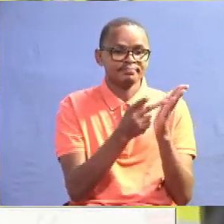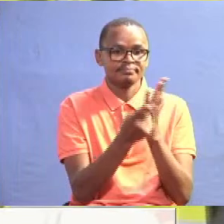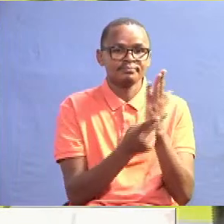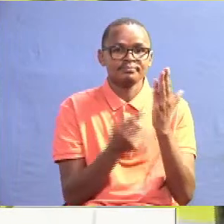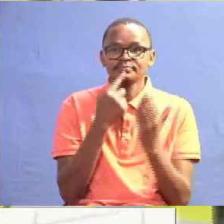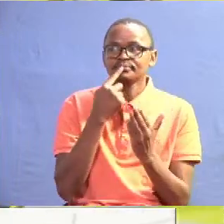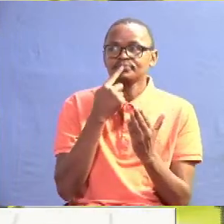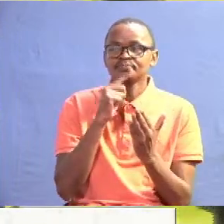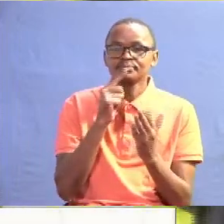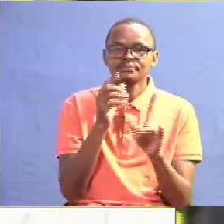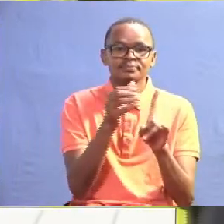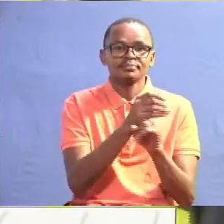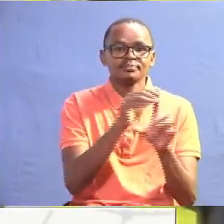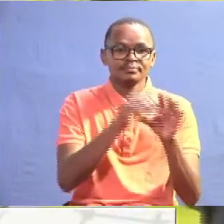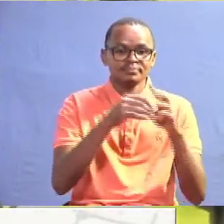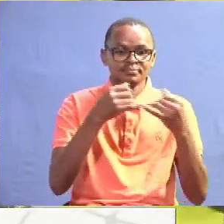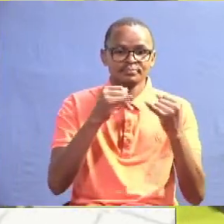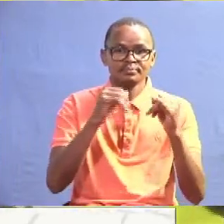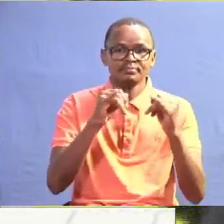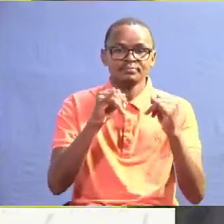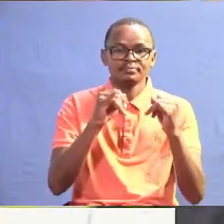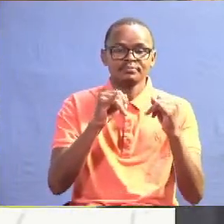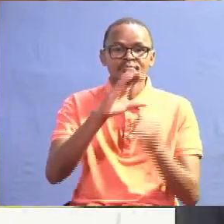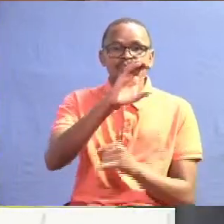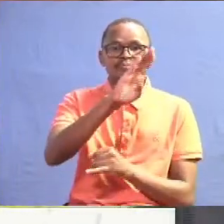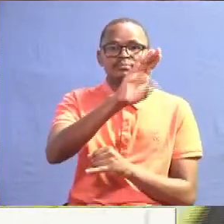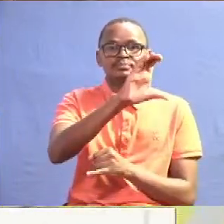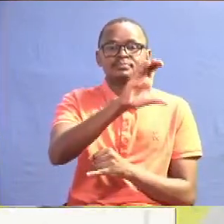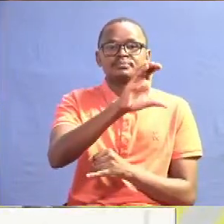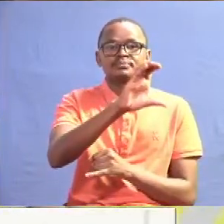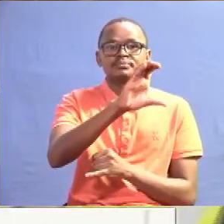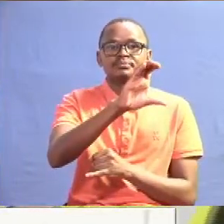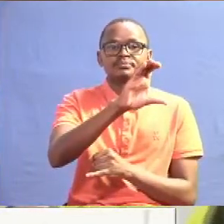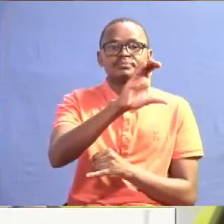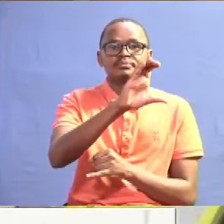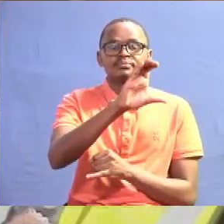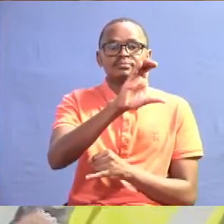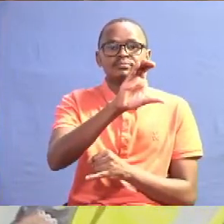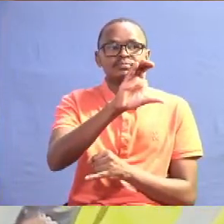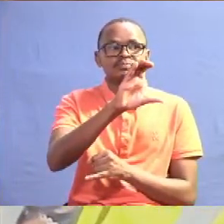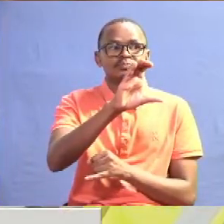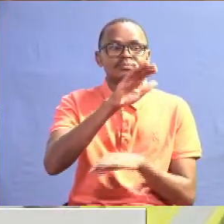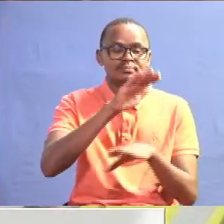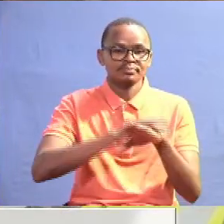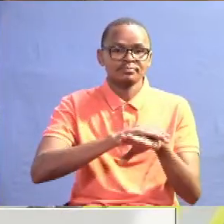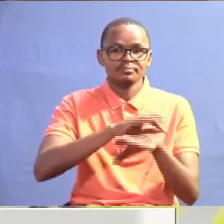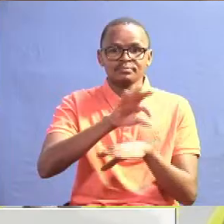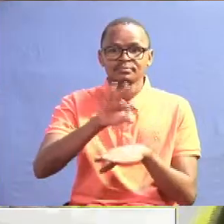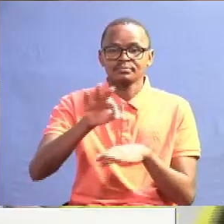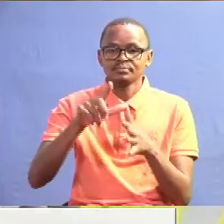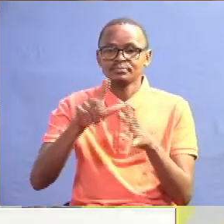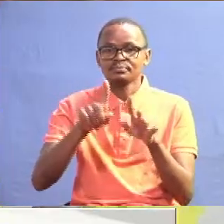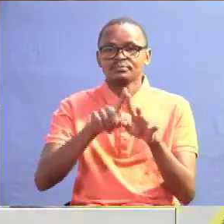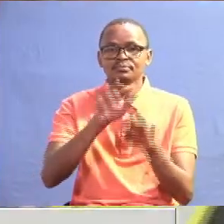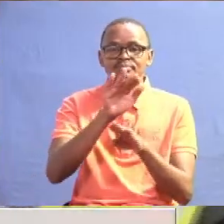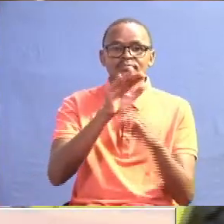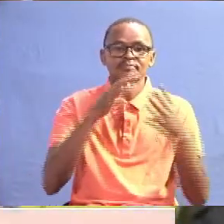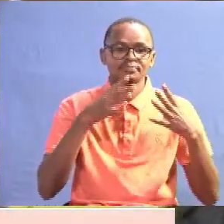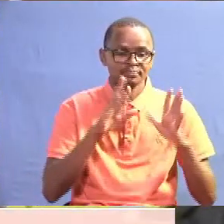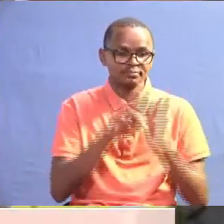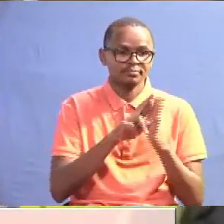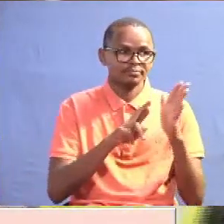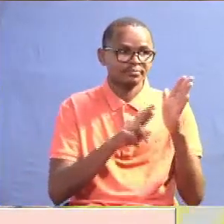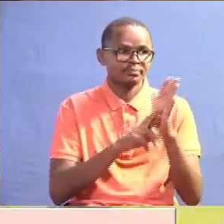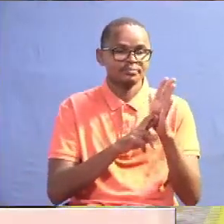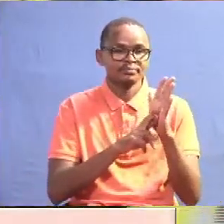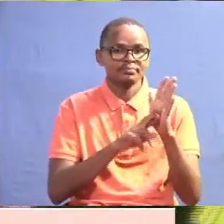his accomplishment in implementing the competency-based curriculum CBC, affordable fertilizers, and further urged residents to register for the